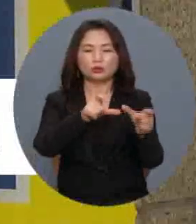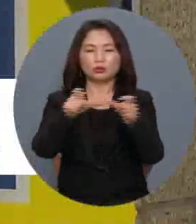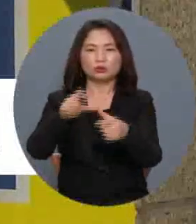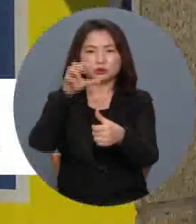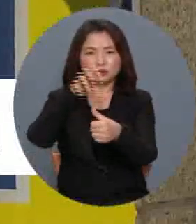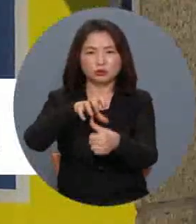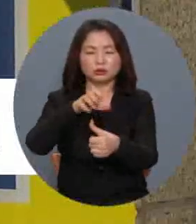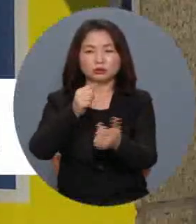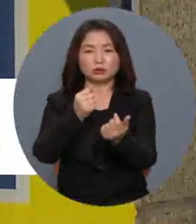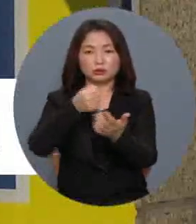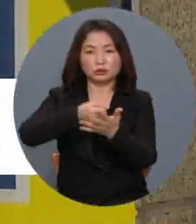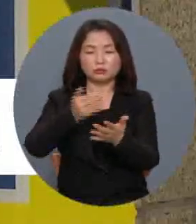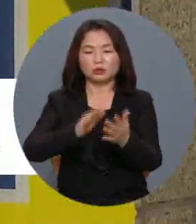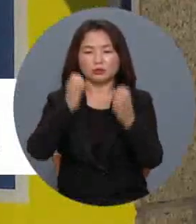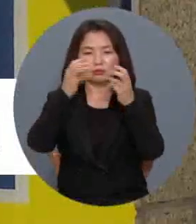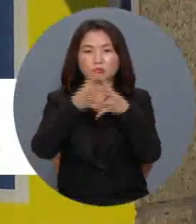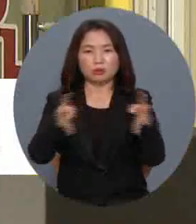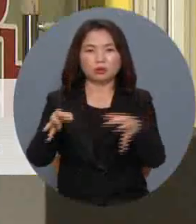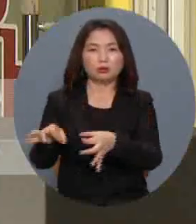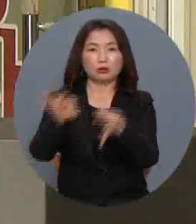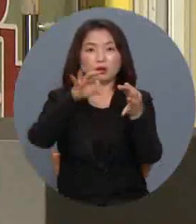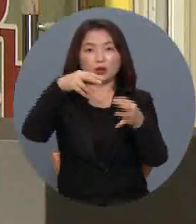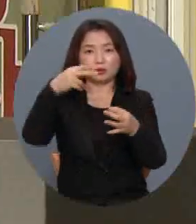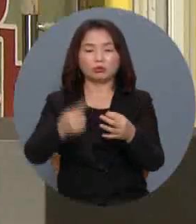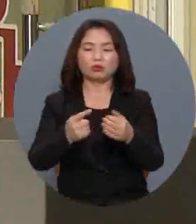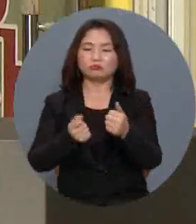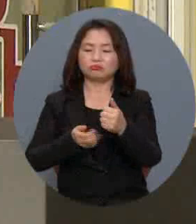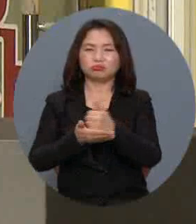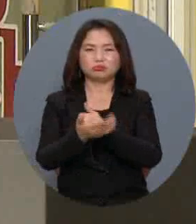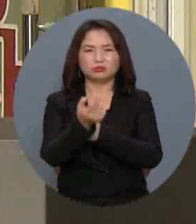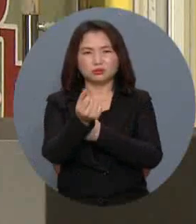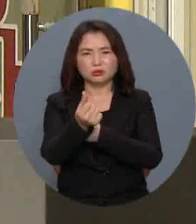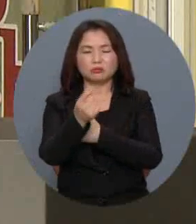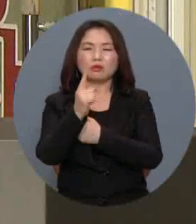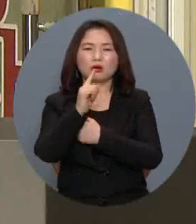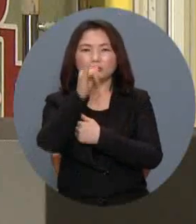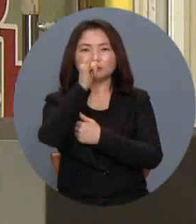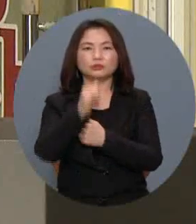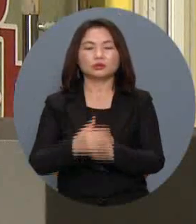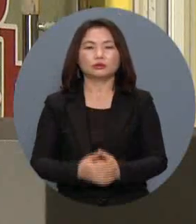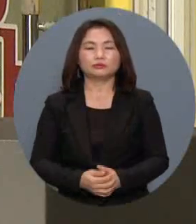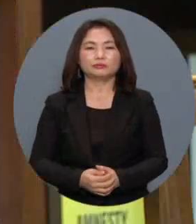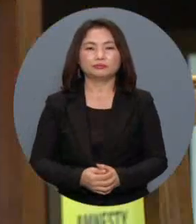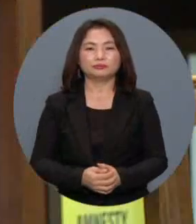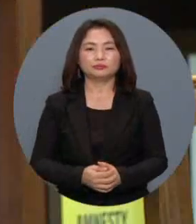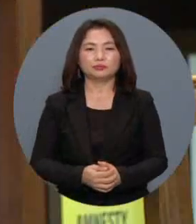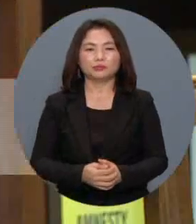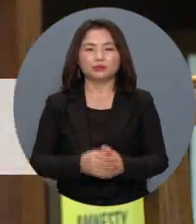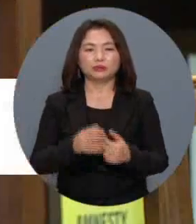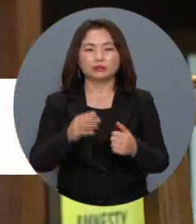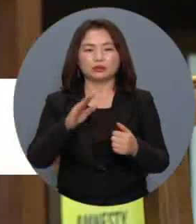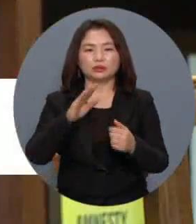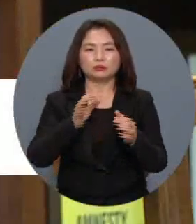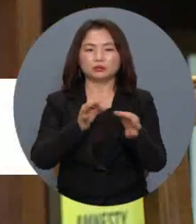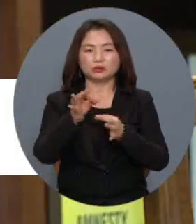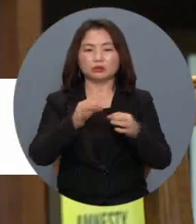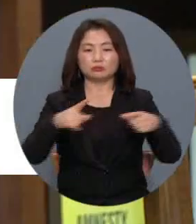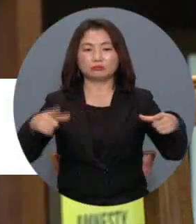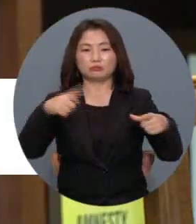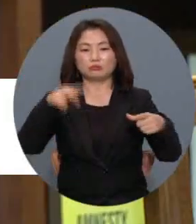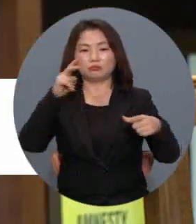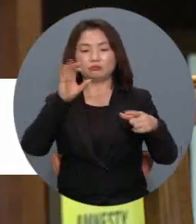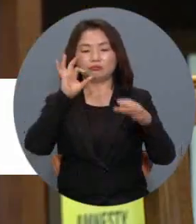있지만 신규 아파트 분양가가 올라도 영향은 제한적일 것으로 보고 있습니다. 그러나 시장의 큰 틀을 봤을